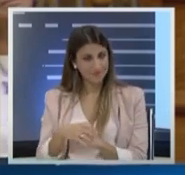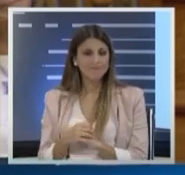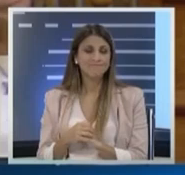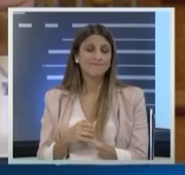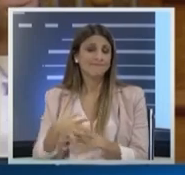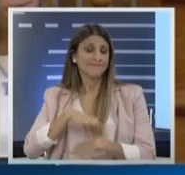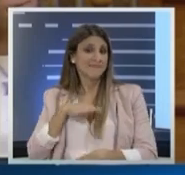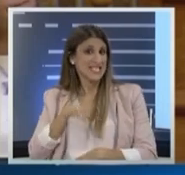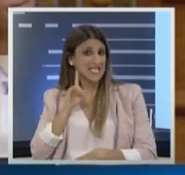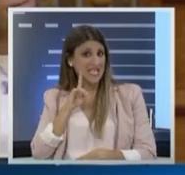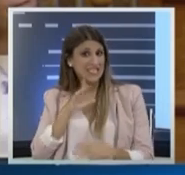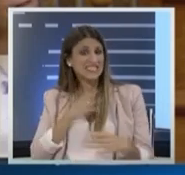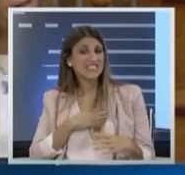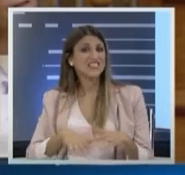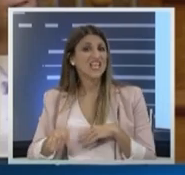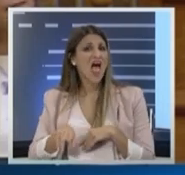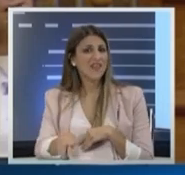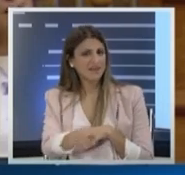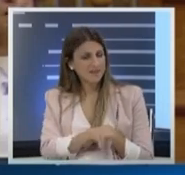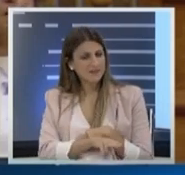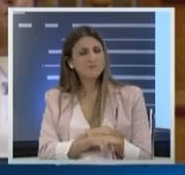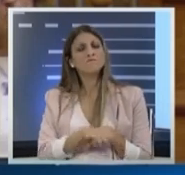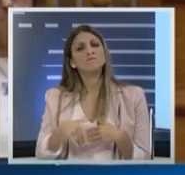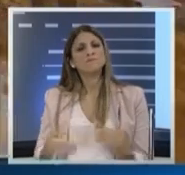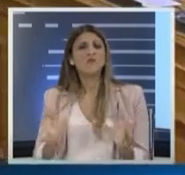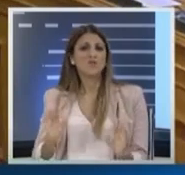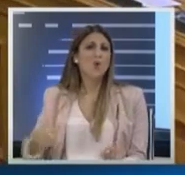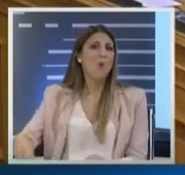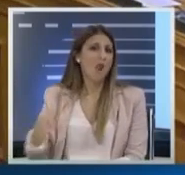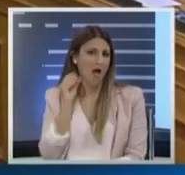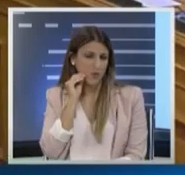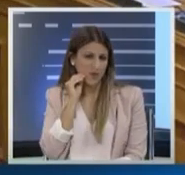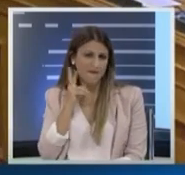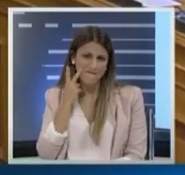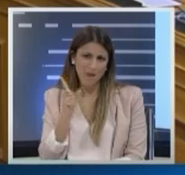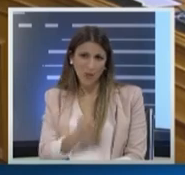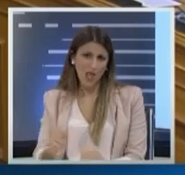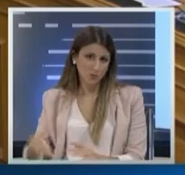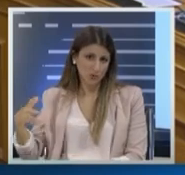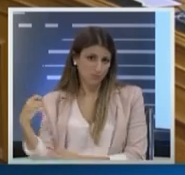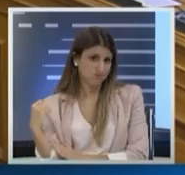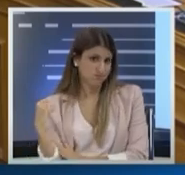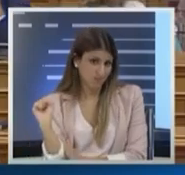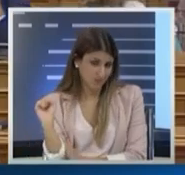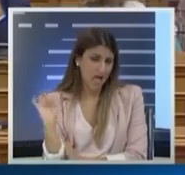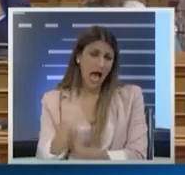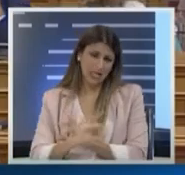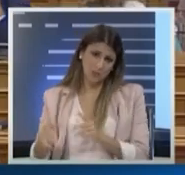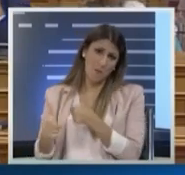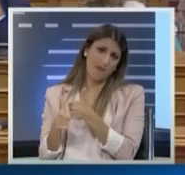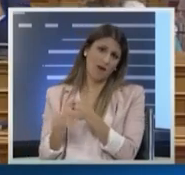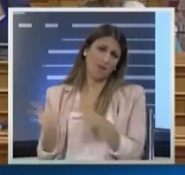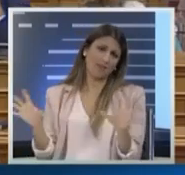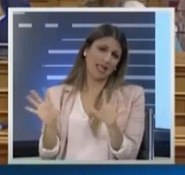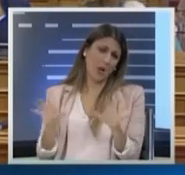Κύριε και κύριοι συνάδελφοι και κύριε Μητσοτάκη, που φαντάζομαι με ακούτε αλλά δεν είστε στην αίθουσα, αλλά είμαι βέβαιος ότι με